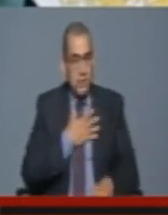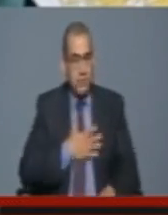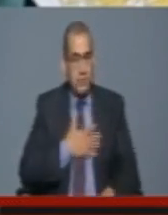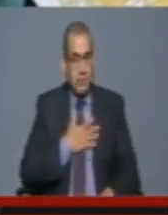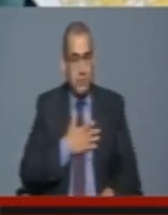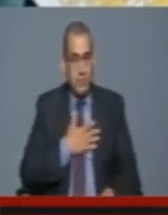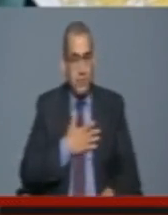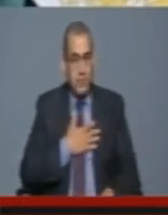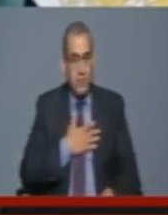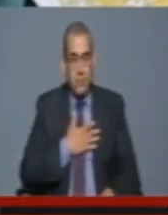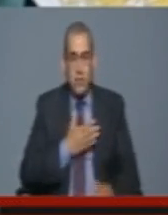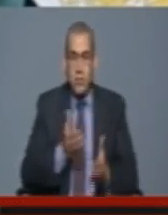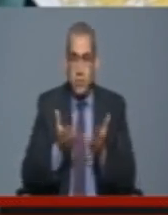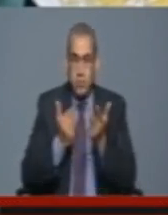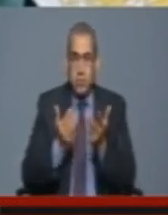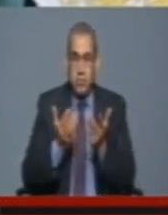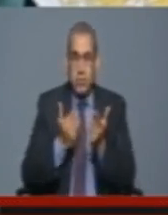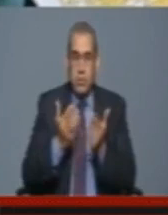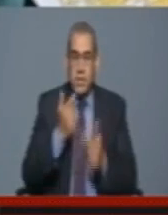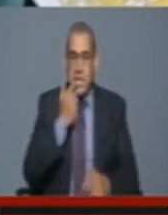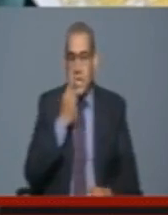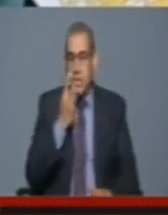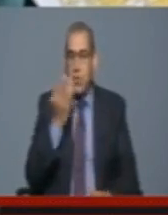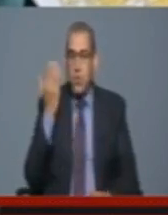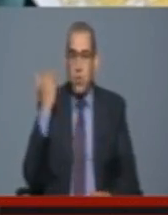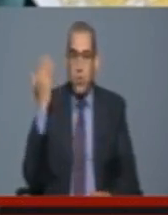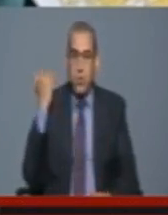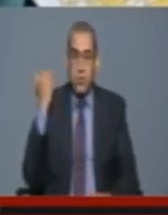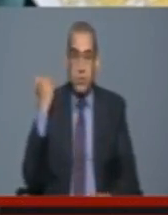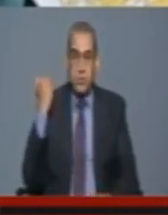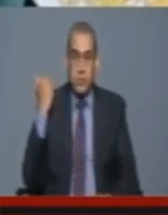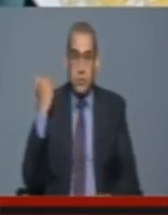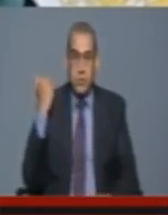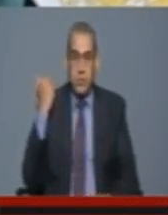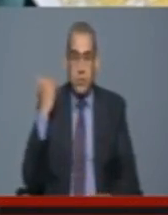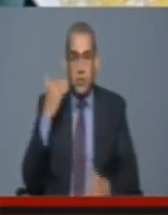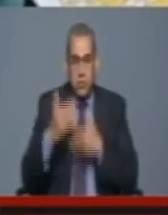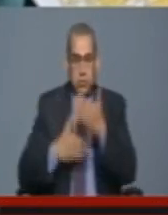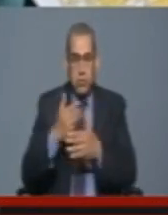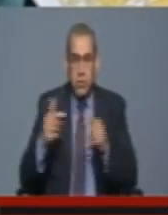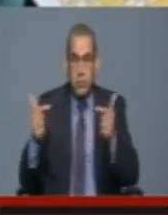واستقبلنا خلال السنوات الماضية في أعقاب الصراعات التي